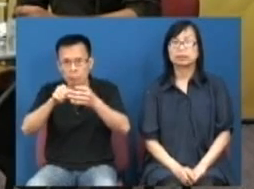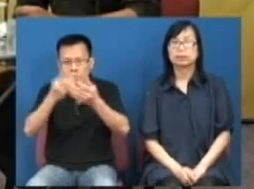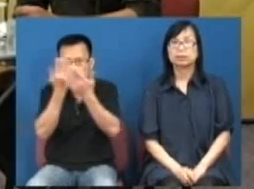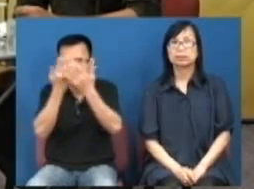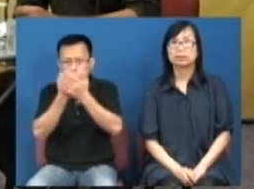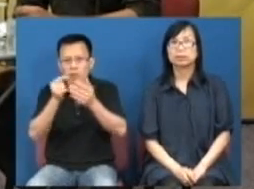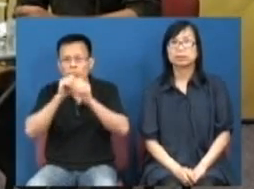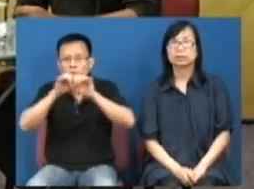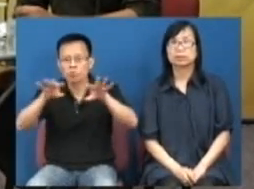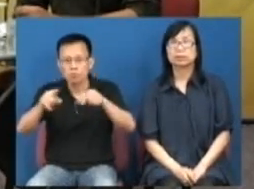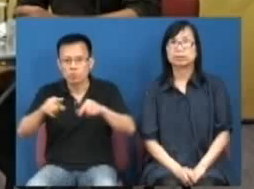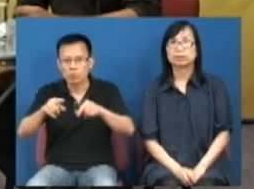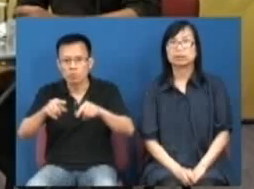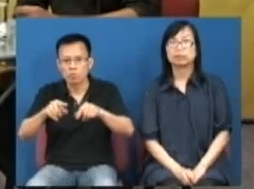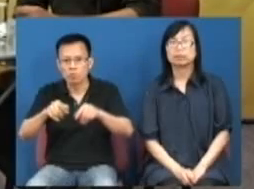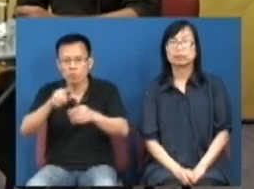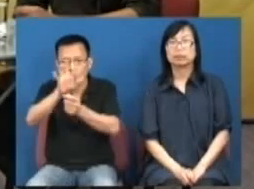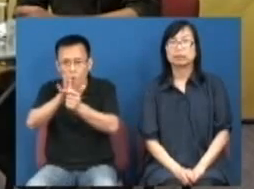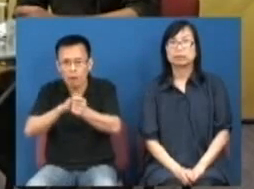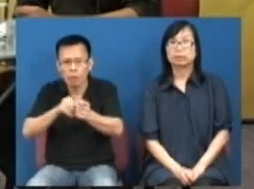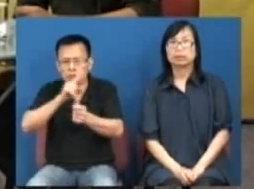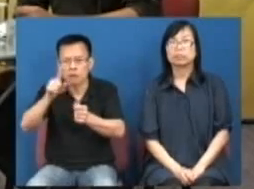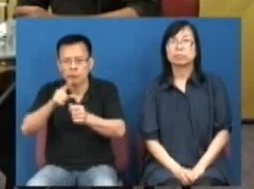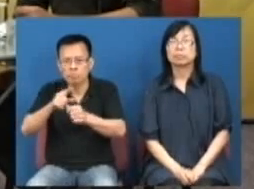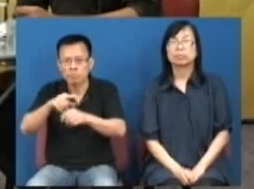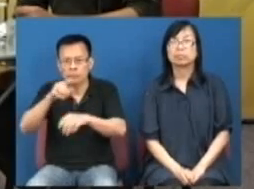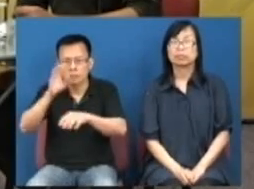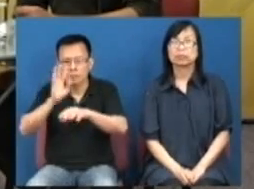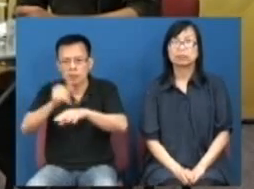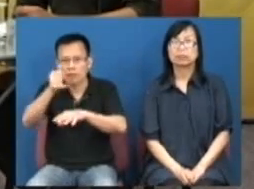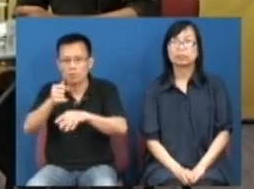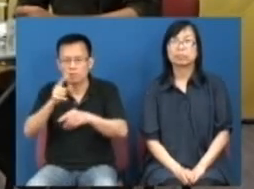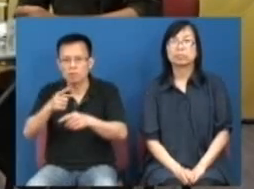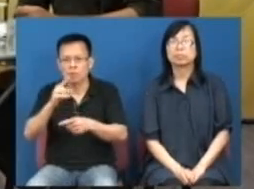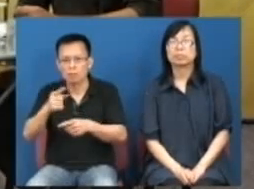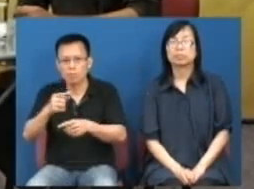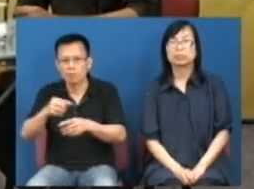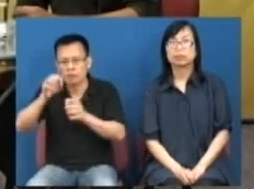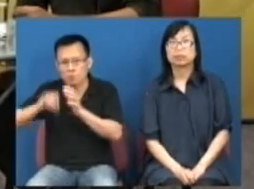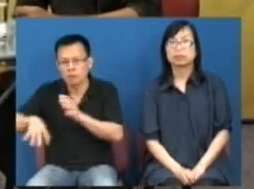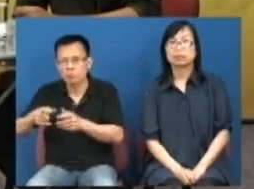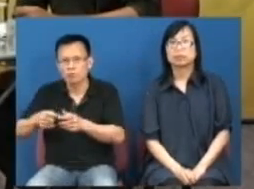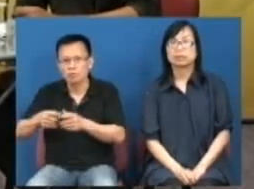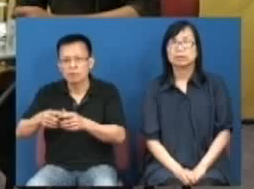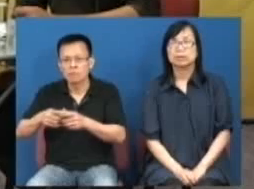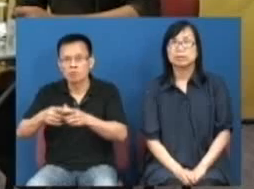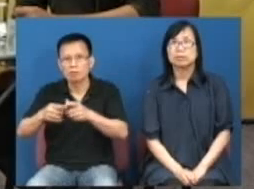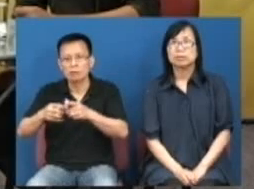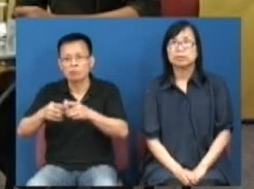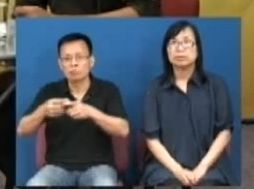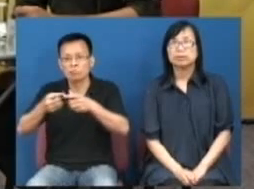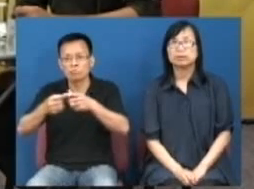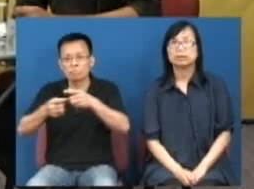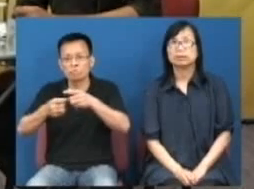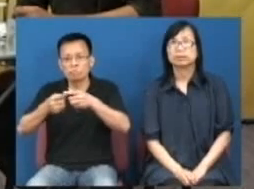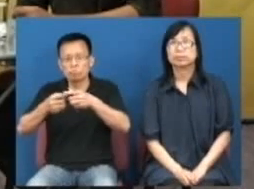嗰啲乖嗰啲，你又唔會讚佢，唔會提佢，咁佢咪少咗一個被你去嚇、有同等看待嘅機會。